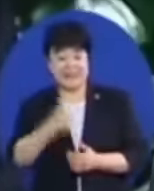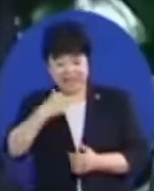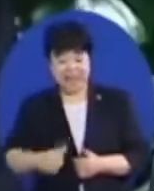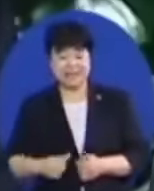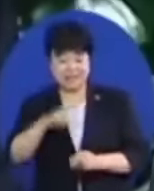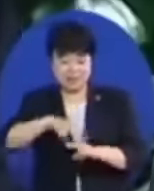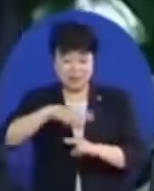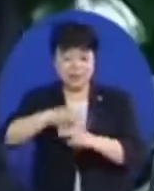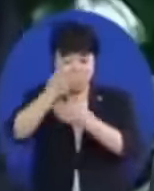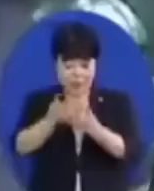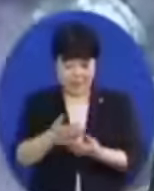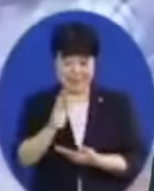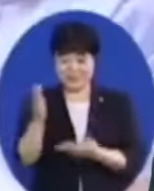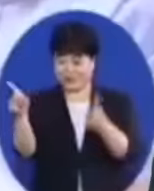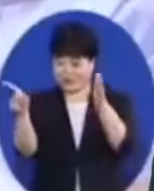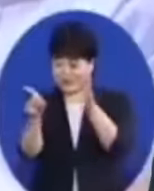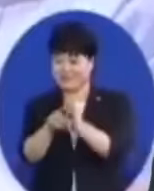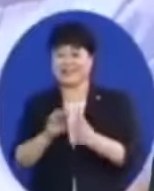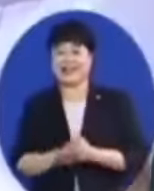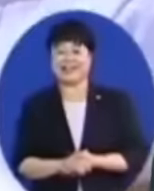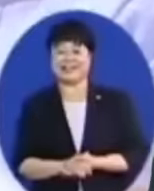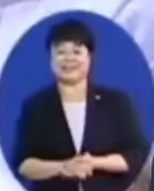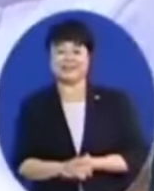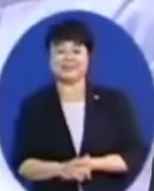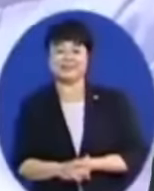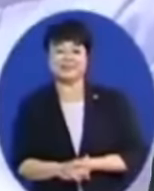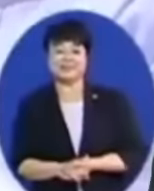아들을 선물로 얻게 된 것입니다.